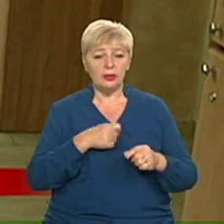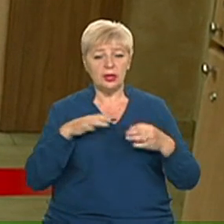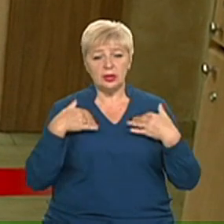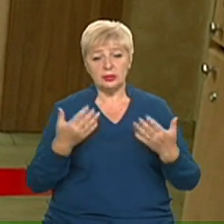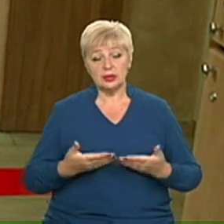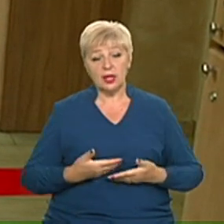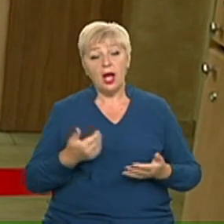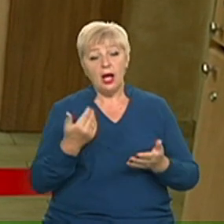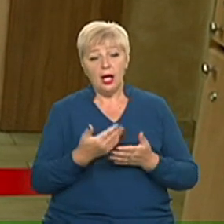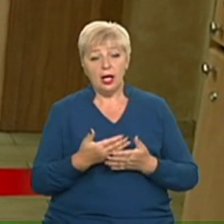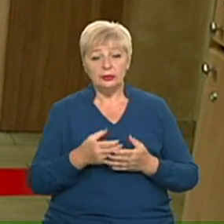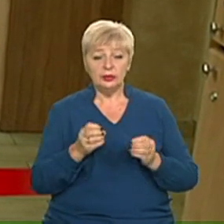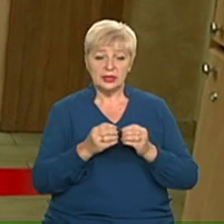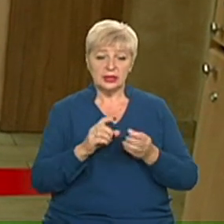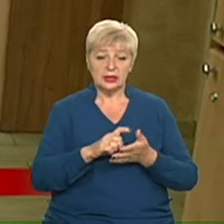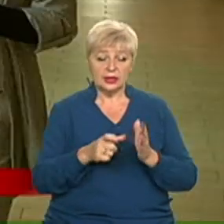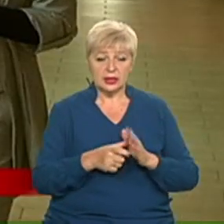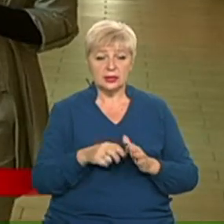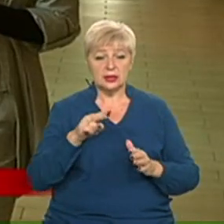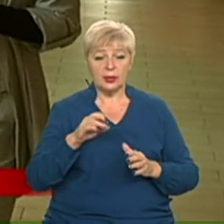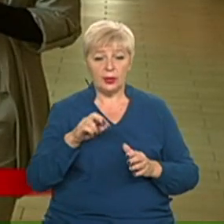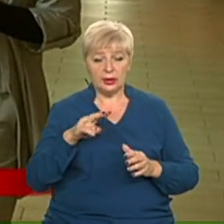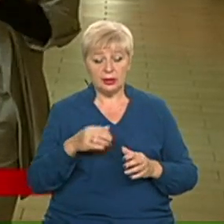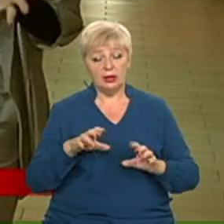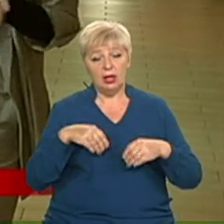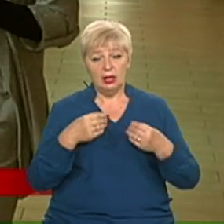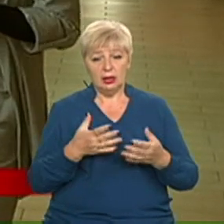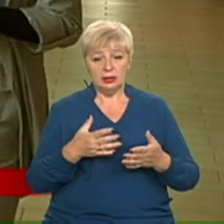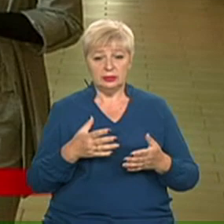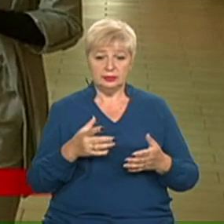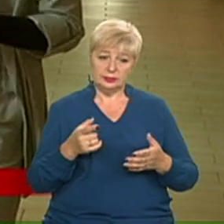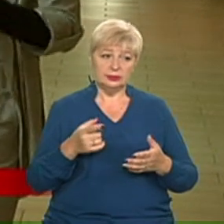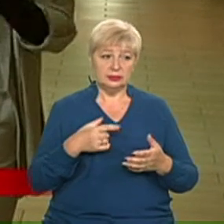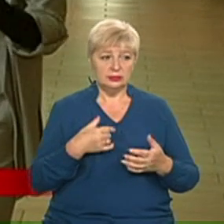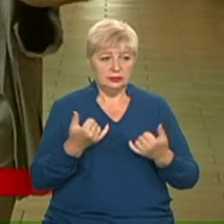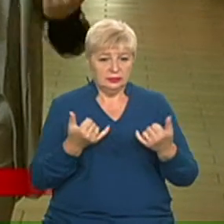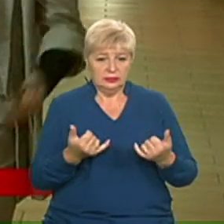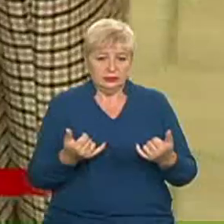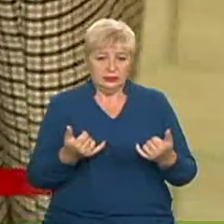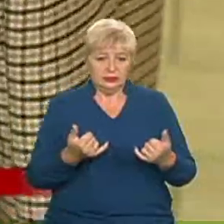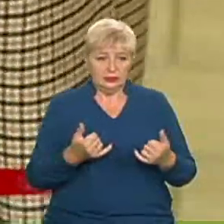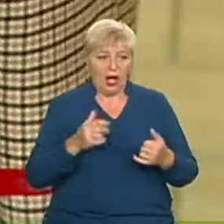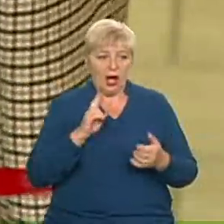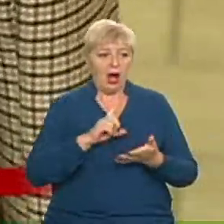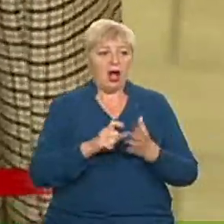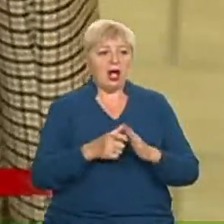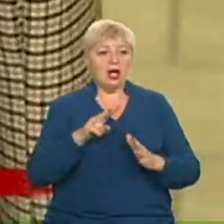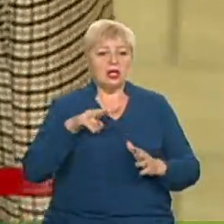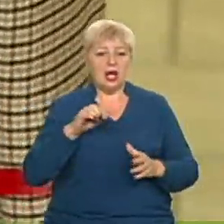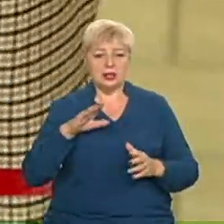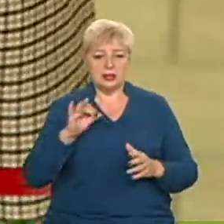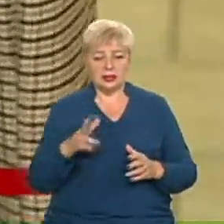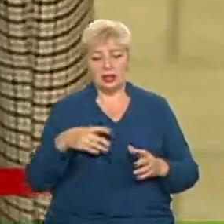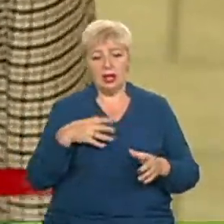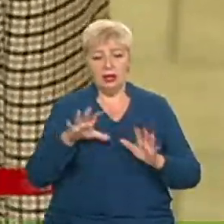А от десятикласниця Поліна віддає перевагу класиці. Каже, до школи приходить не позувати, а навчатися, тому